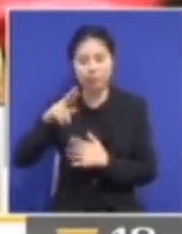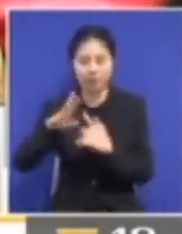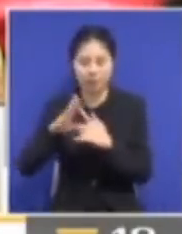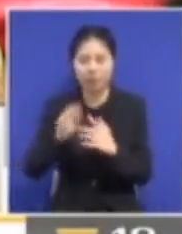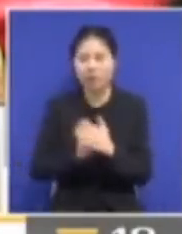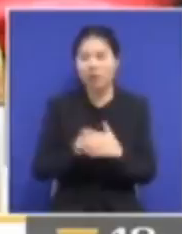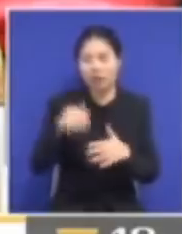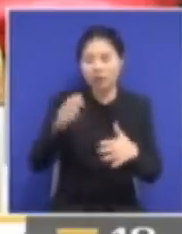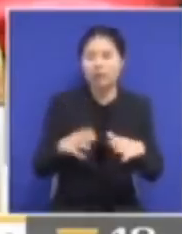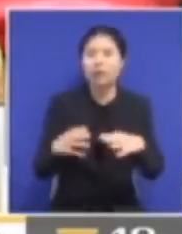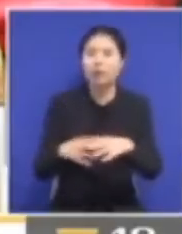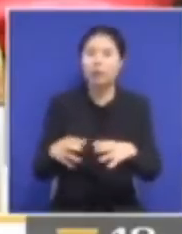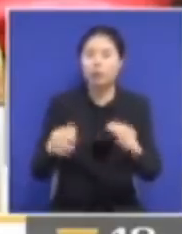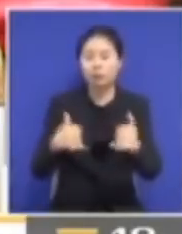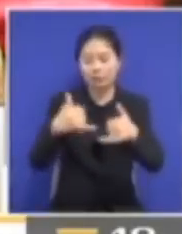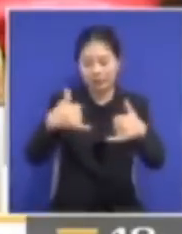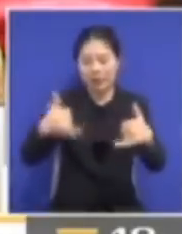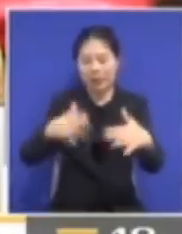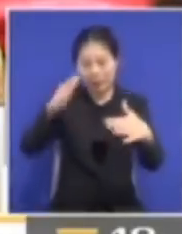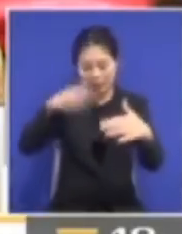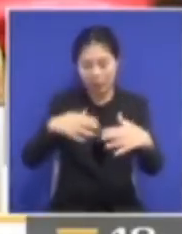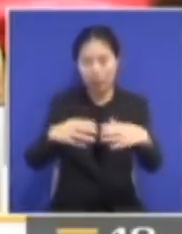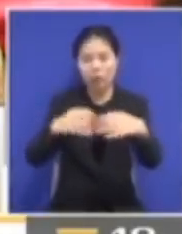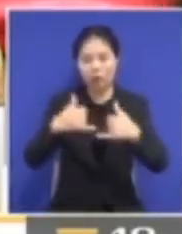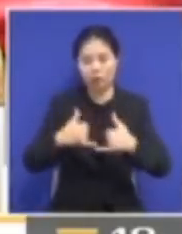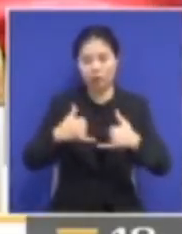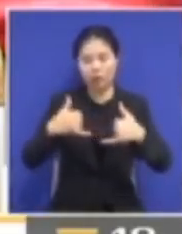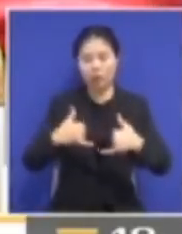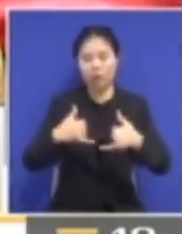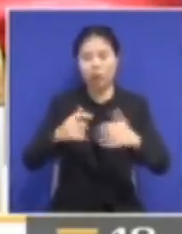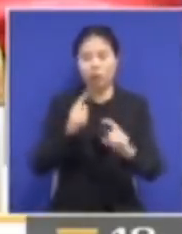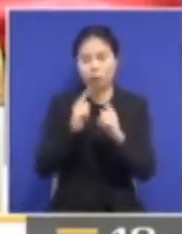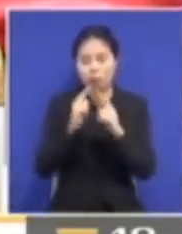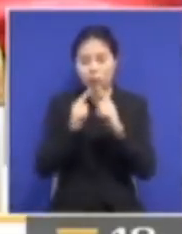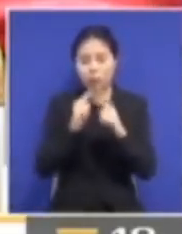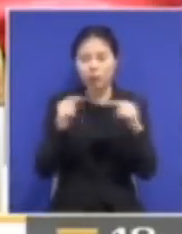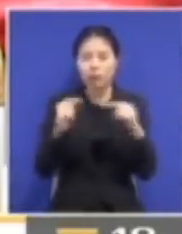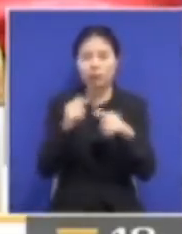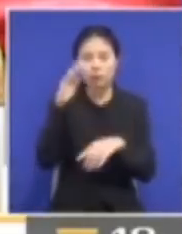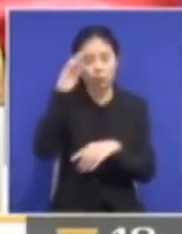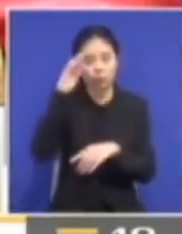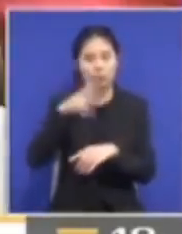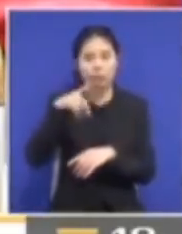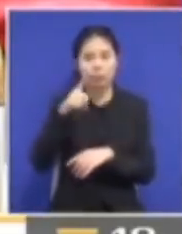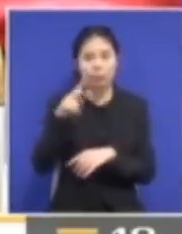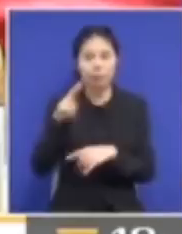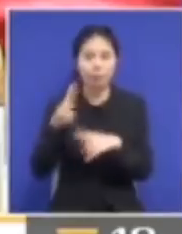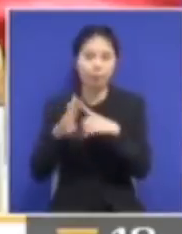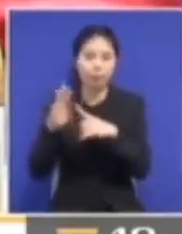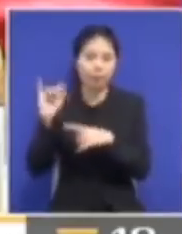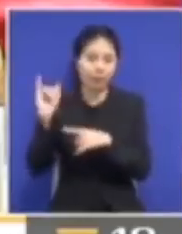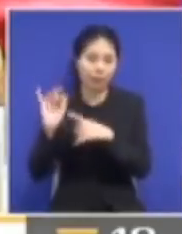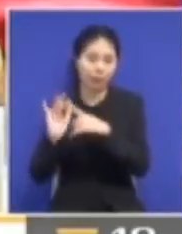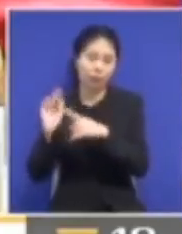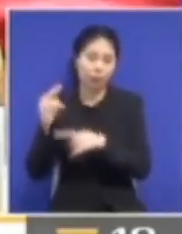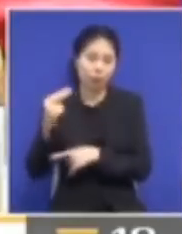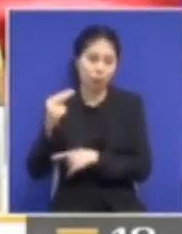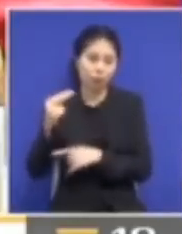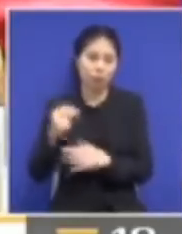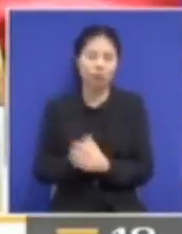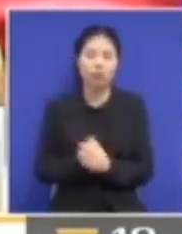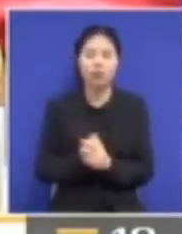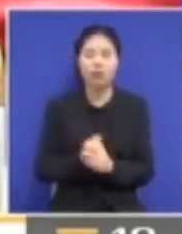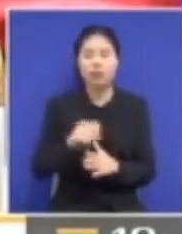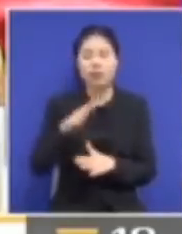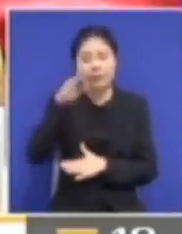ไปเข้าค่ายทหารนะเรียกว่าปรับสังกติท่านคงพอจะจำได้นะครับหรือไม่ก็ส่งทหาร